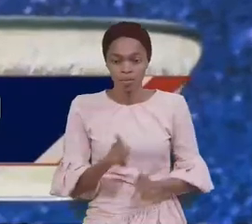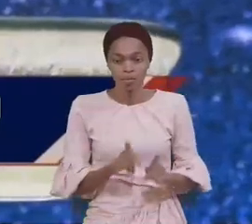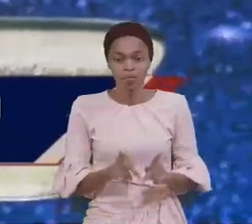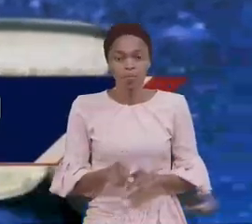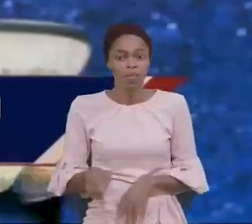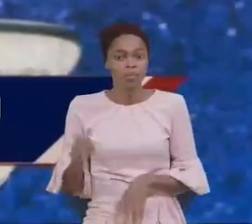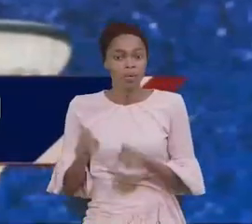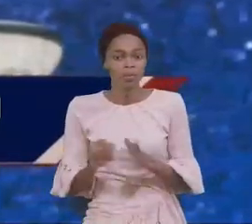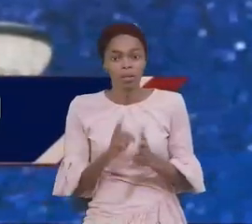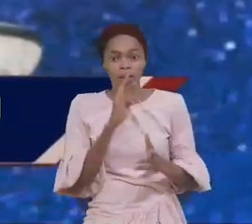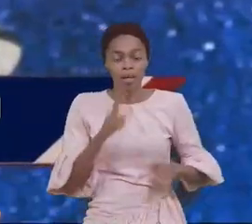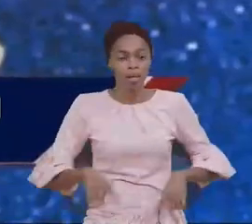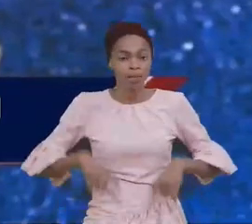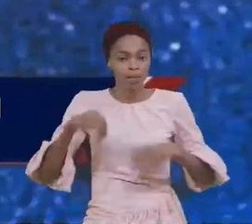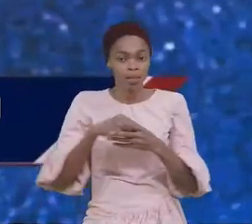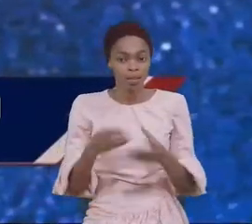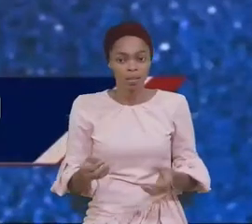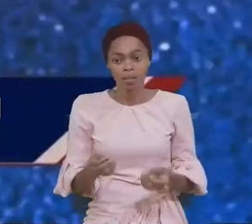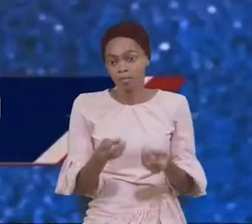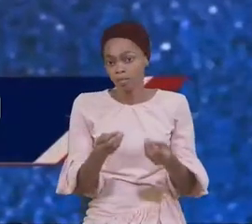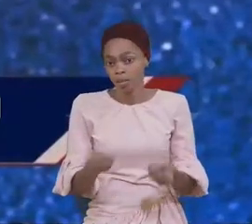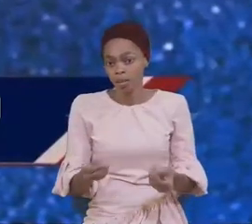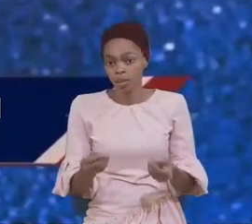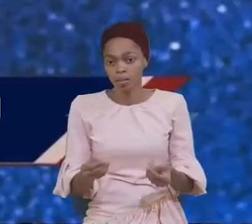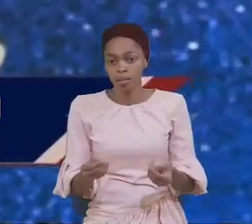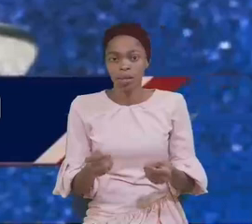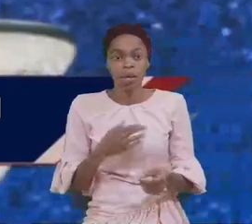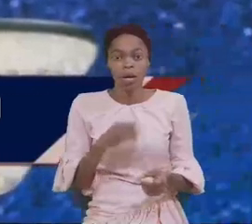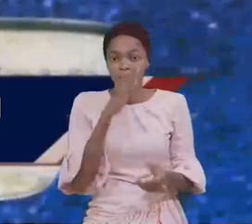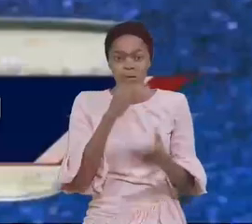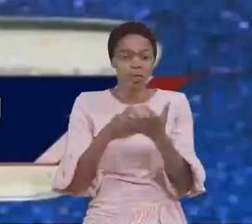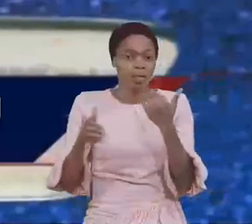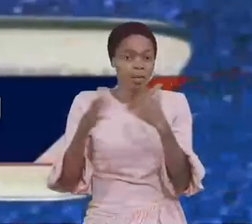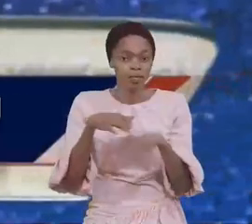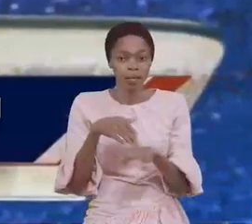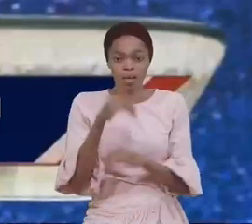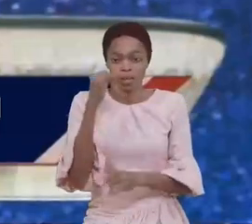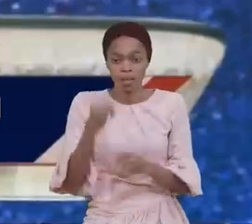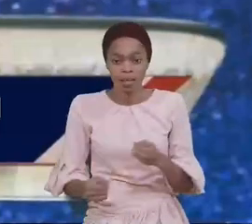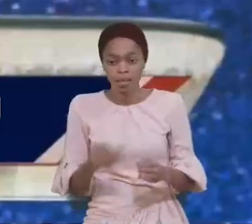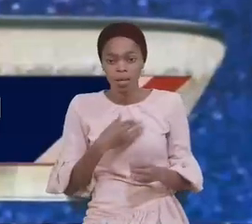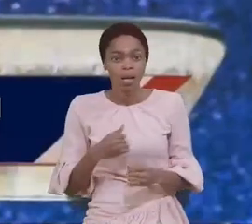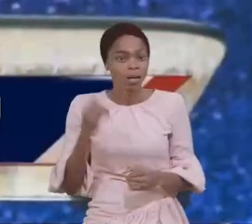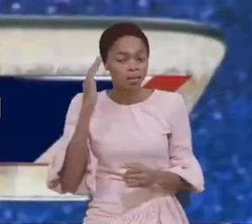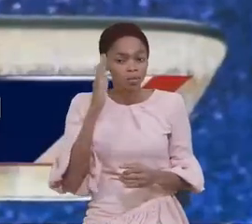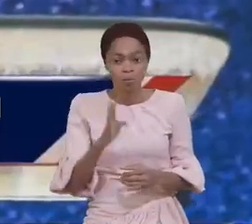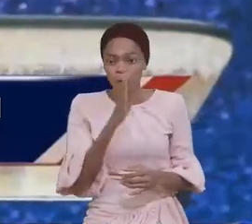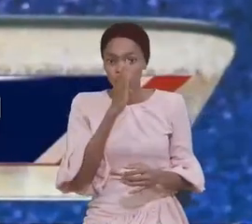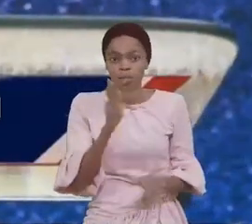qui seront dans le pays, qui vont vivre au ciel finalement. Alors, ils seront les